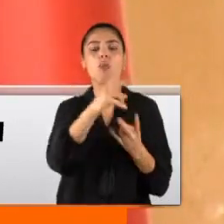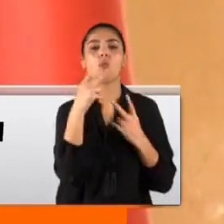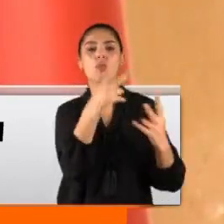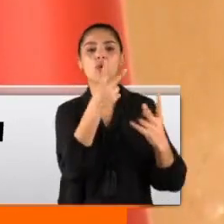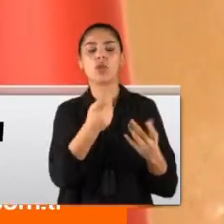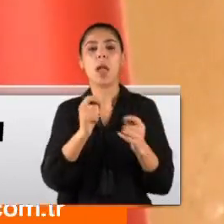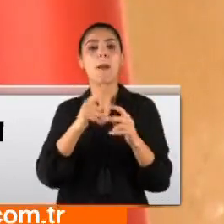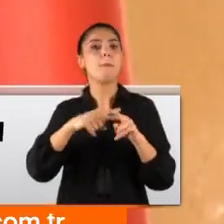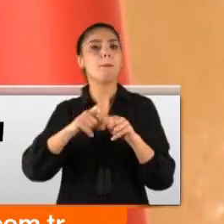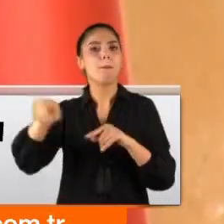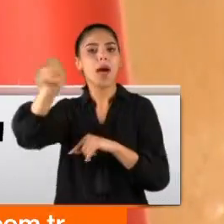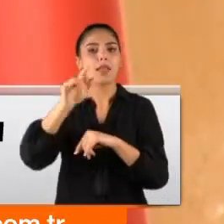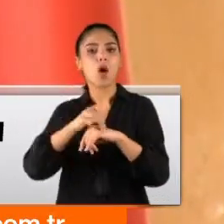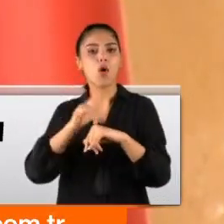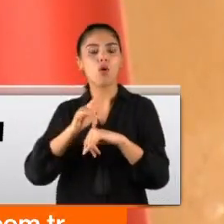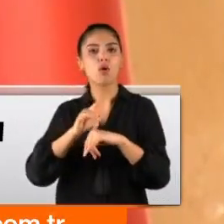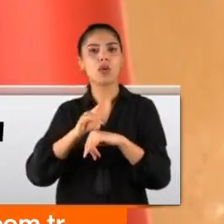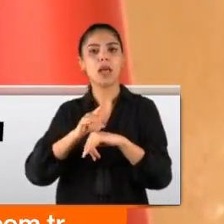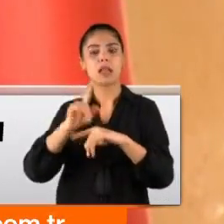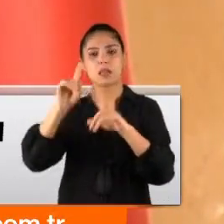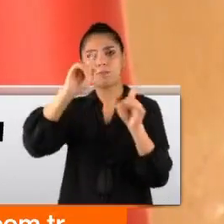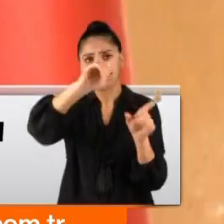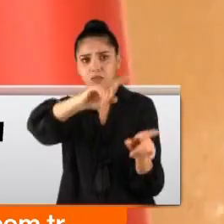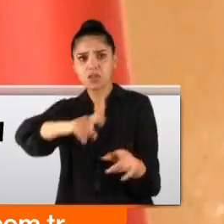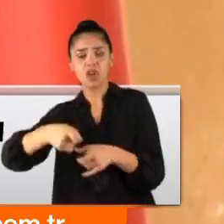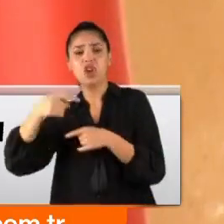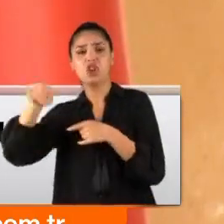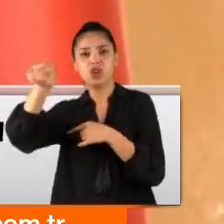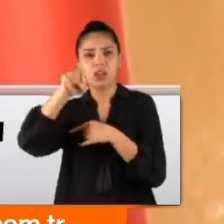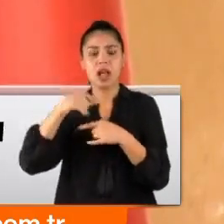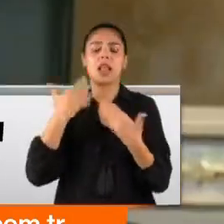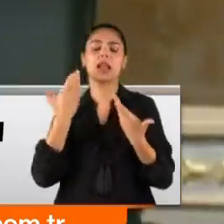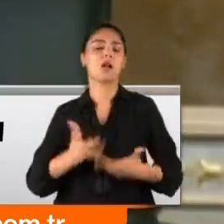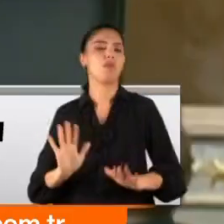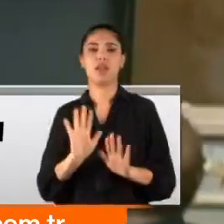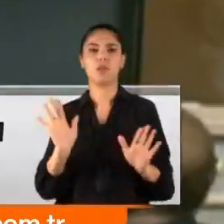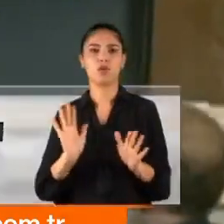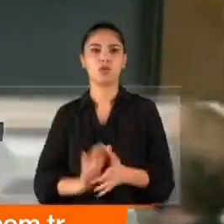batı merkezli oryantalist yaklaşımları reddediyoruz.